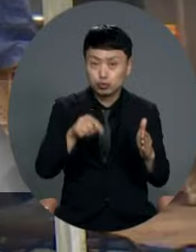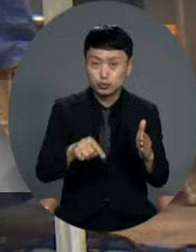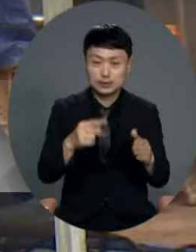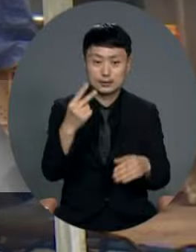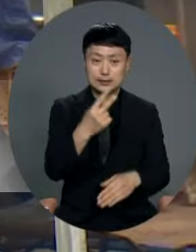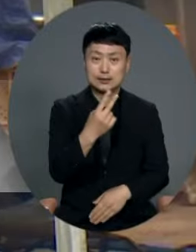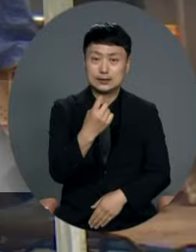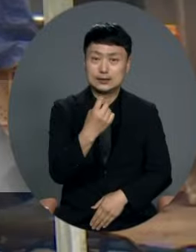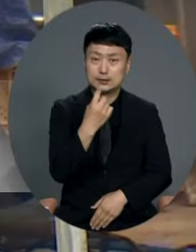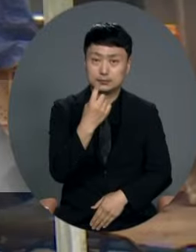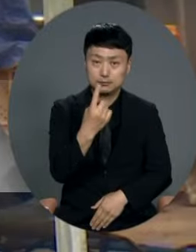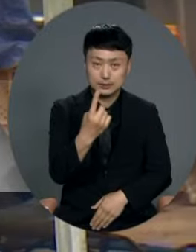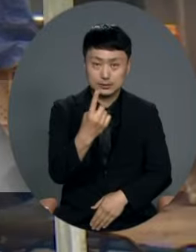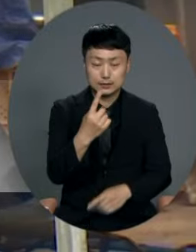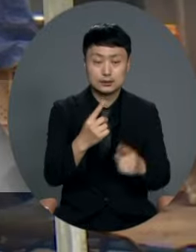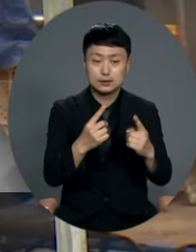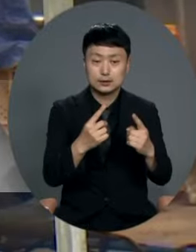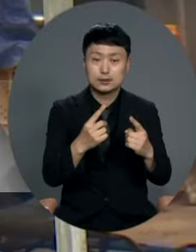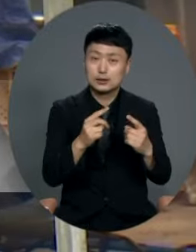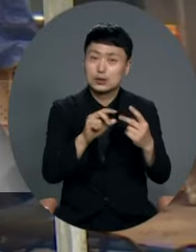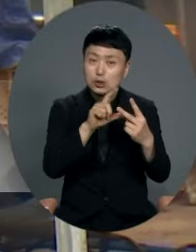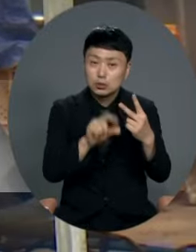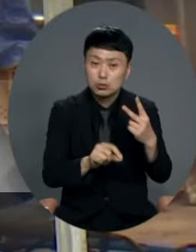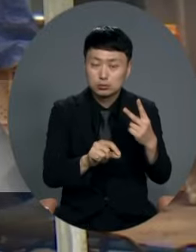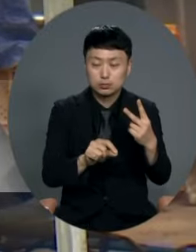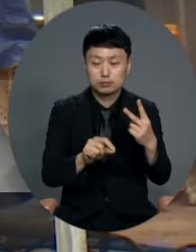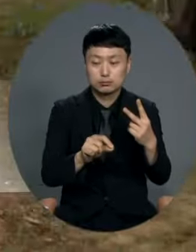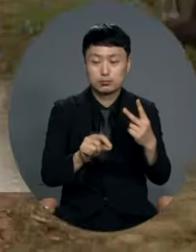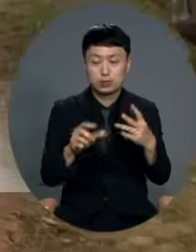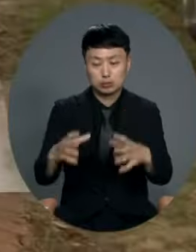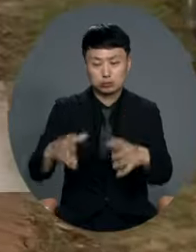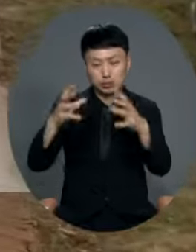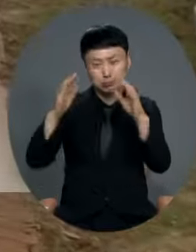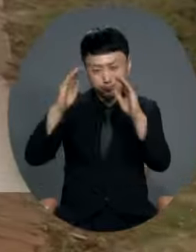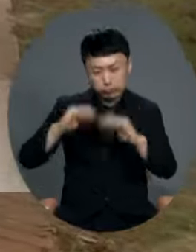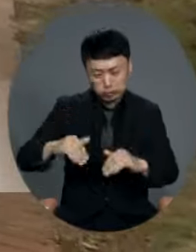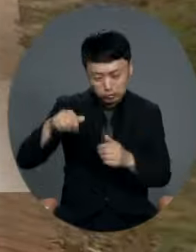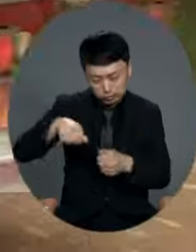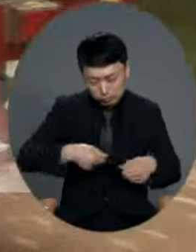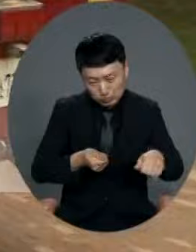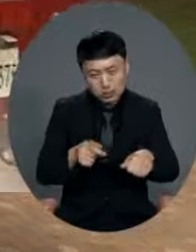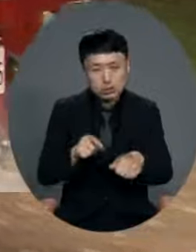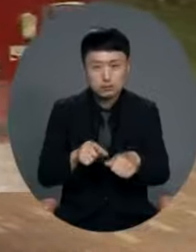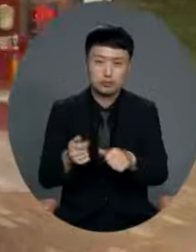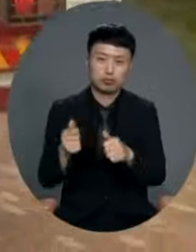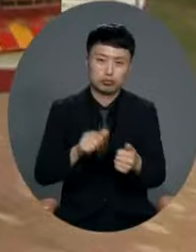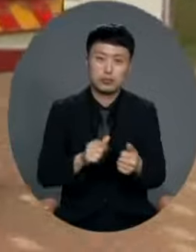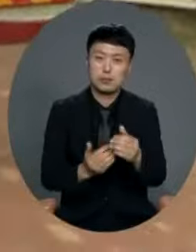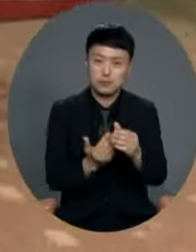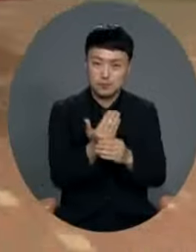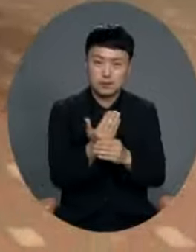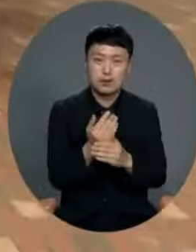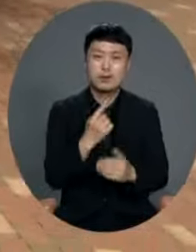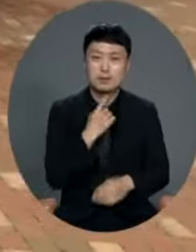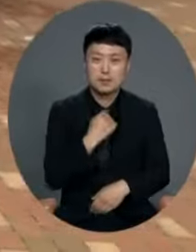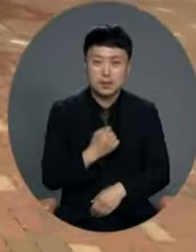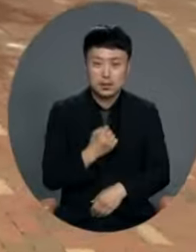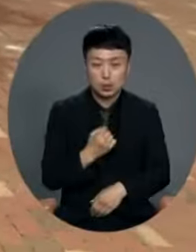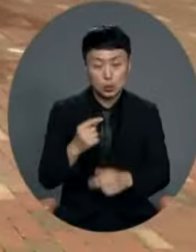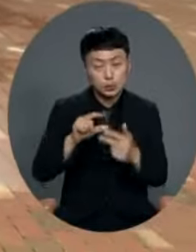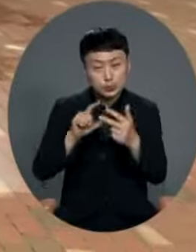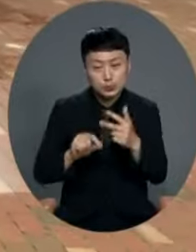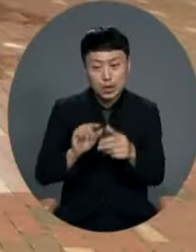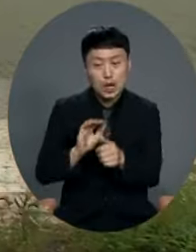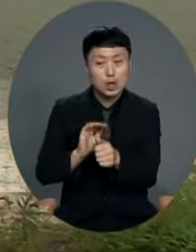2021년 2월 물속 집안이 무너지면서 구조물 공사를 하던 잠수부가 숨졌습니다 같은 해 7월에